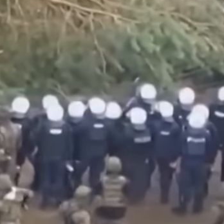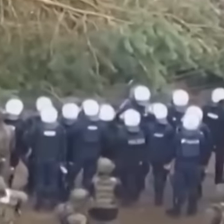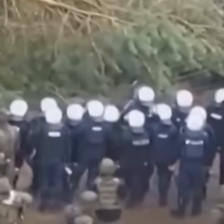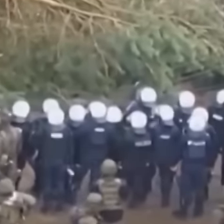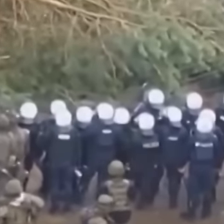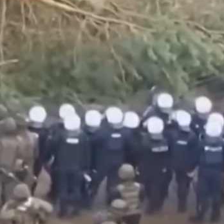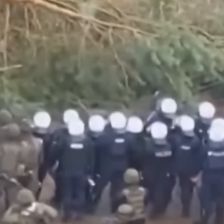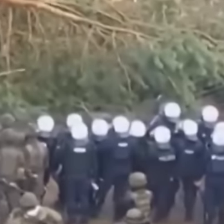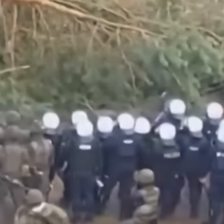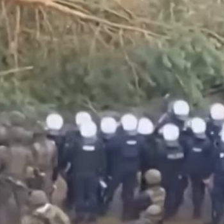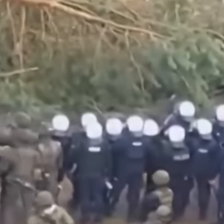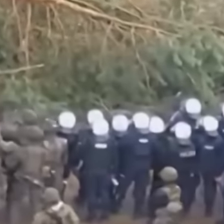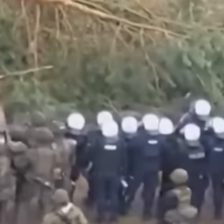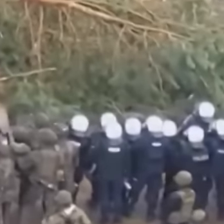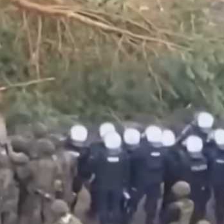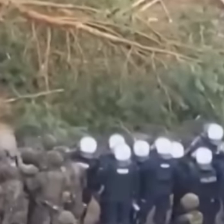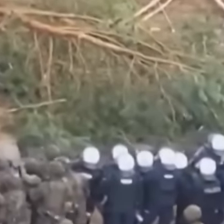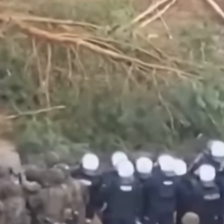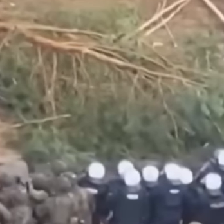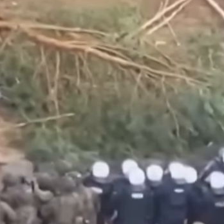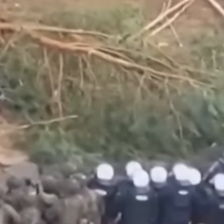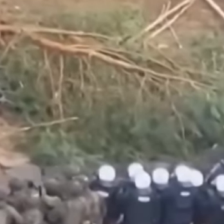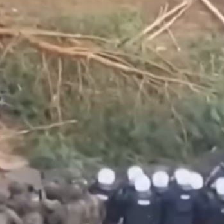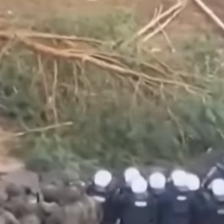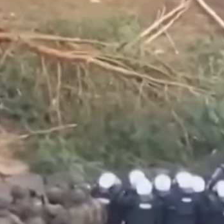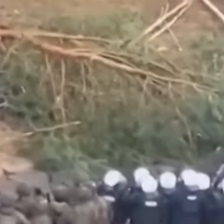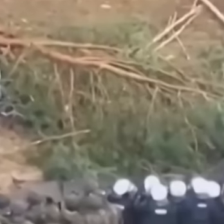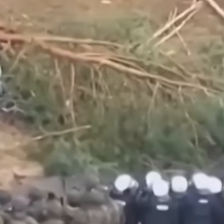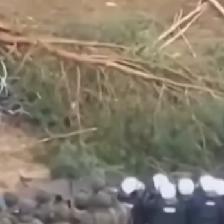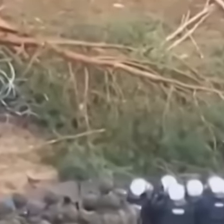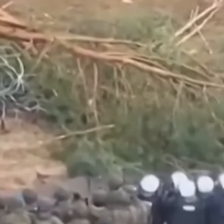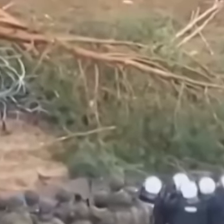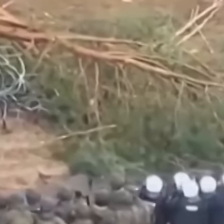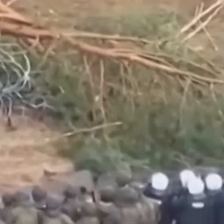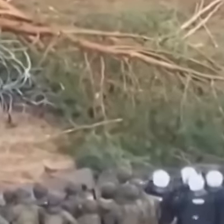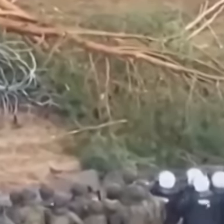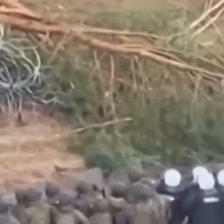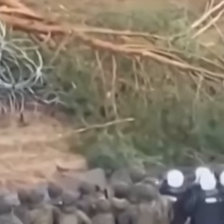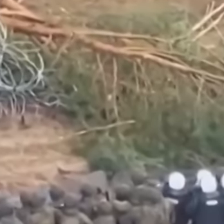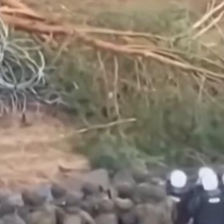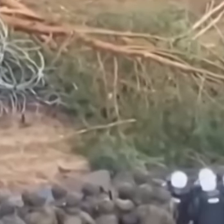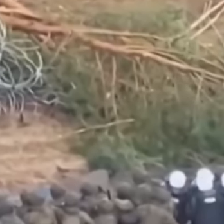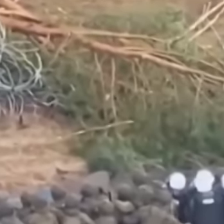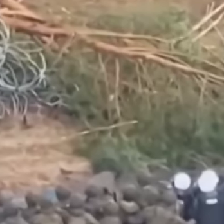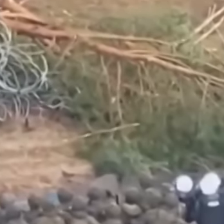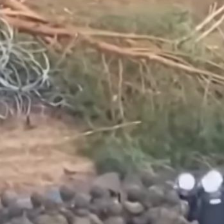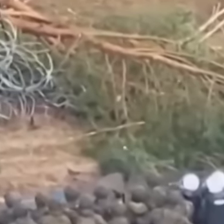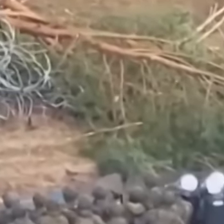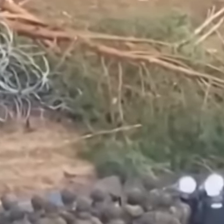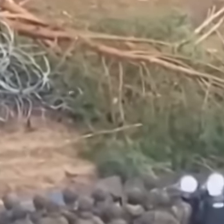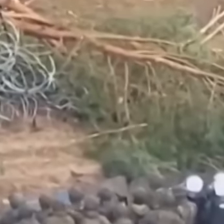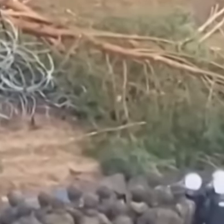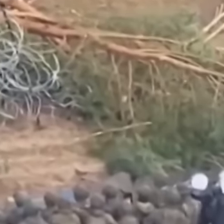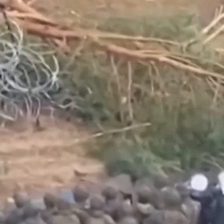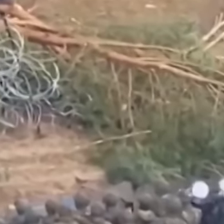noży, rzucanych maczet. Wysyłamy na granicę jako państwo naszych funkcjonariuszy zbrojnych,